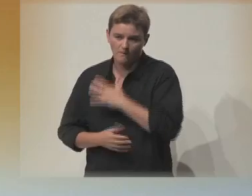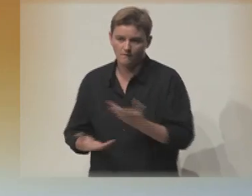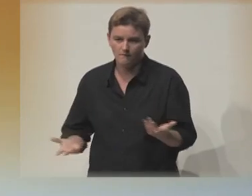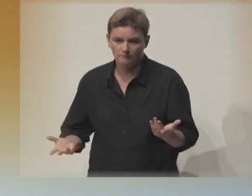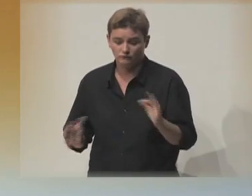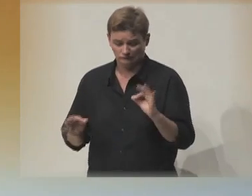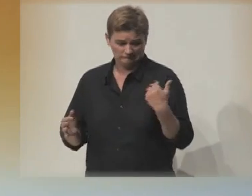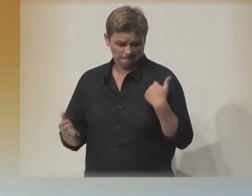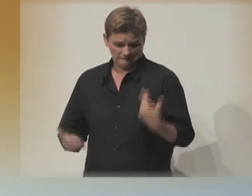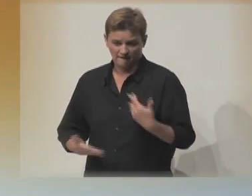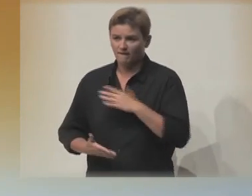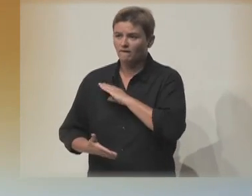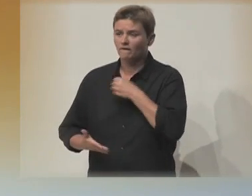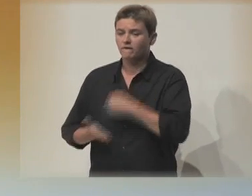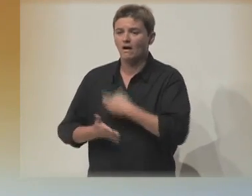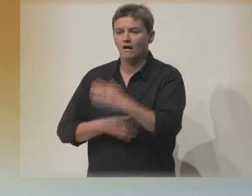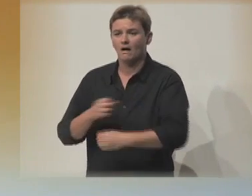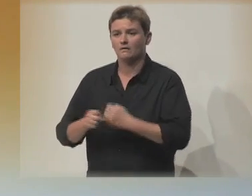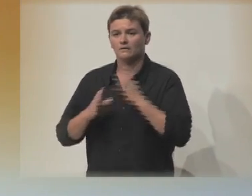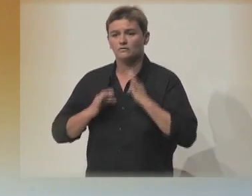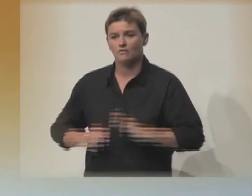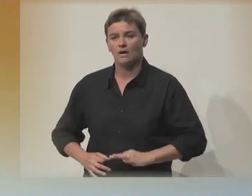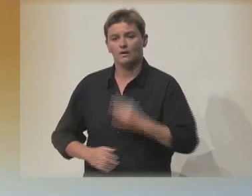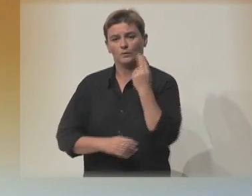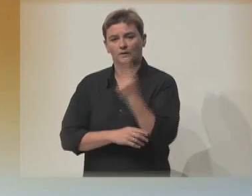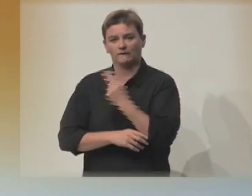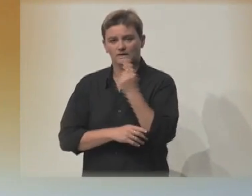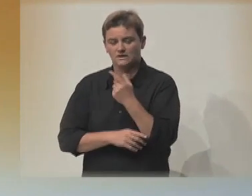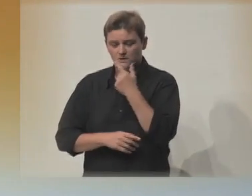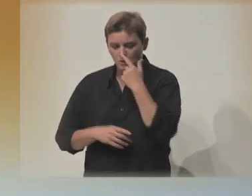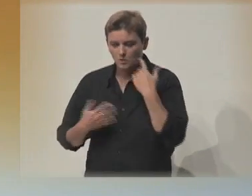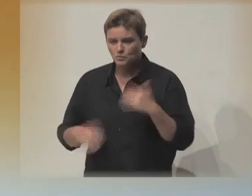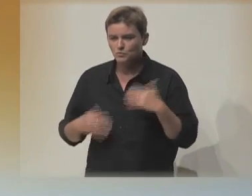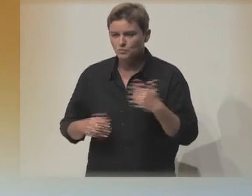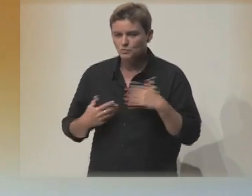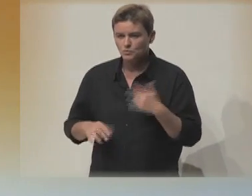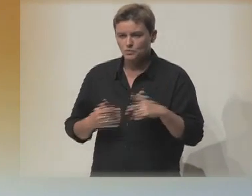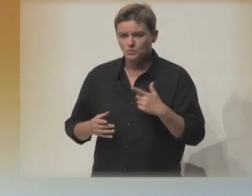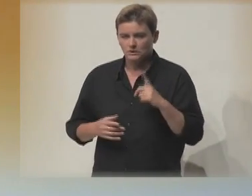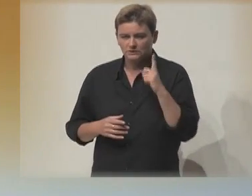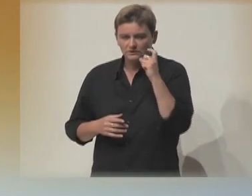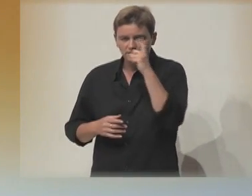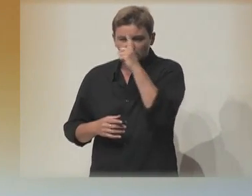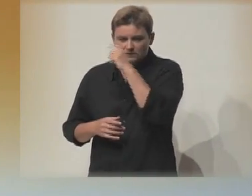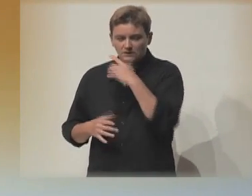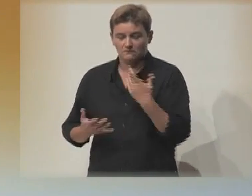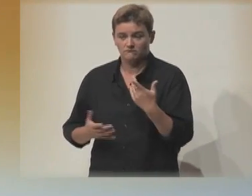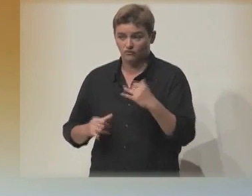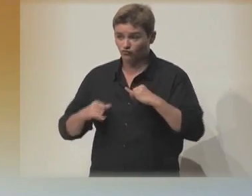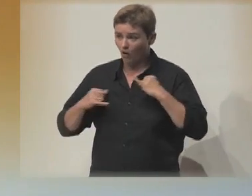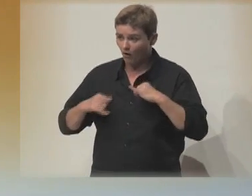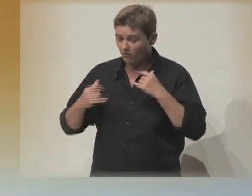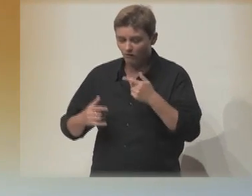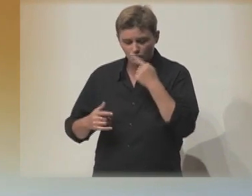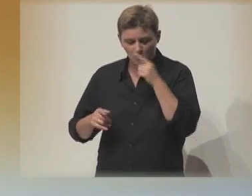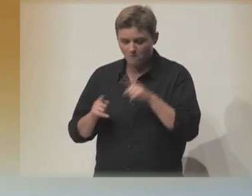Cette fin d'année scolaire à l'université, elle a un goût de cendre. Beaucoup de jeunes ont le sentiment d'avoir